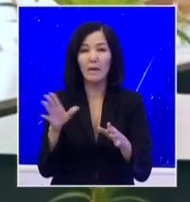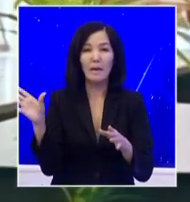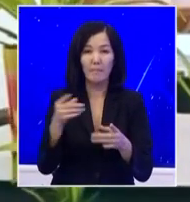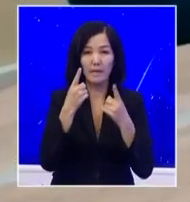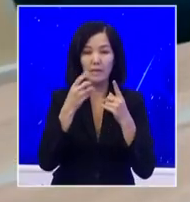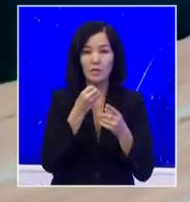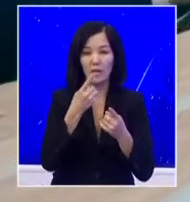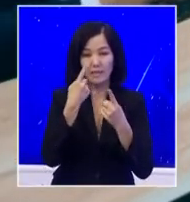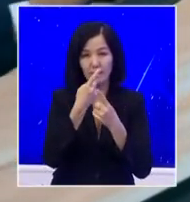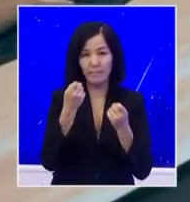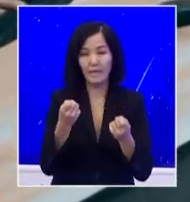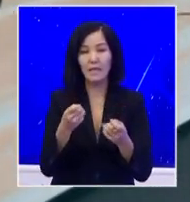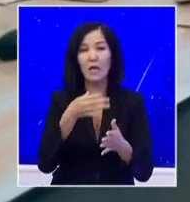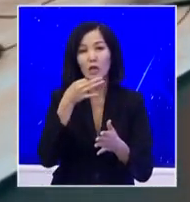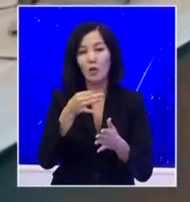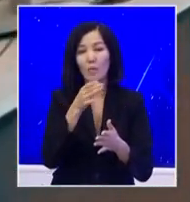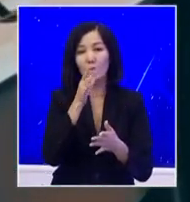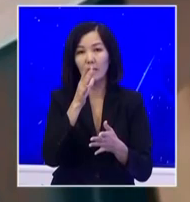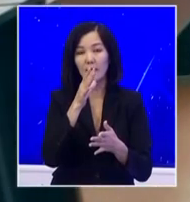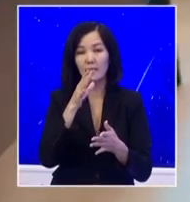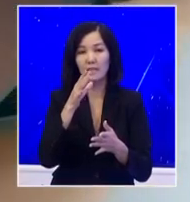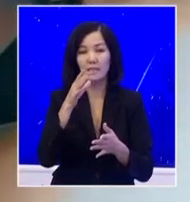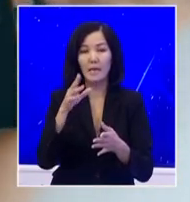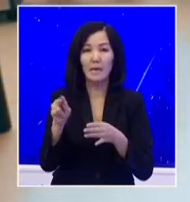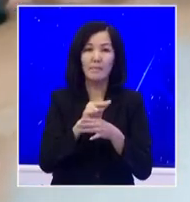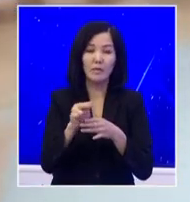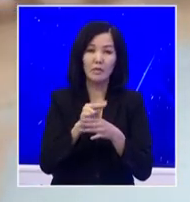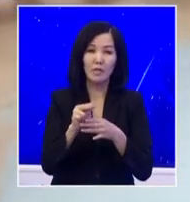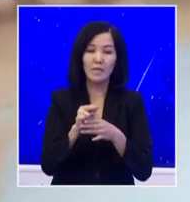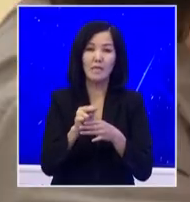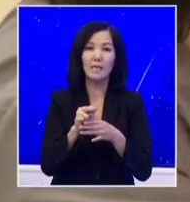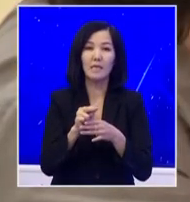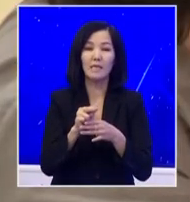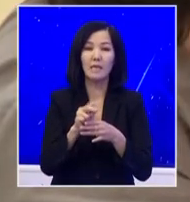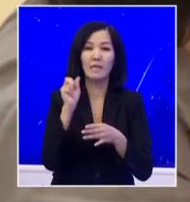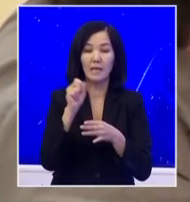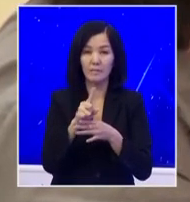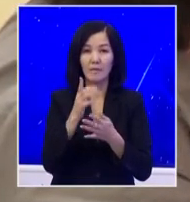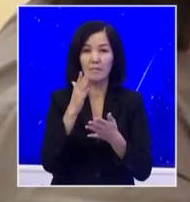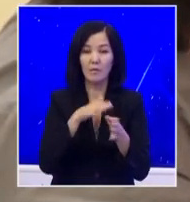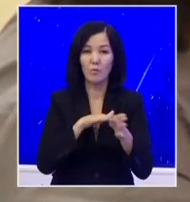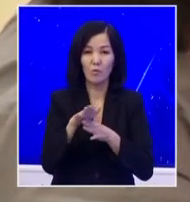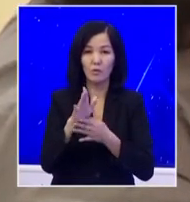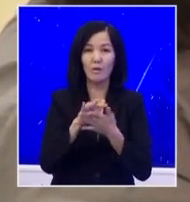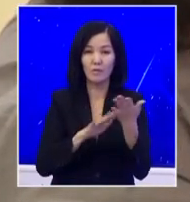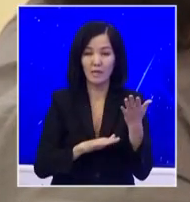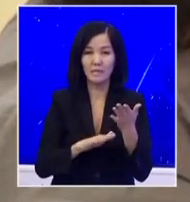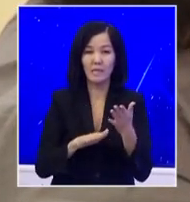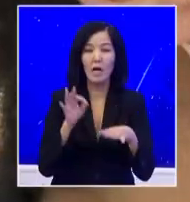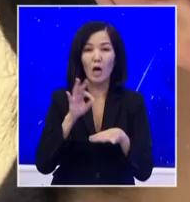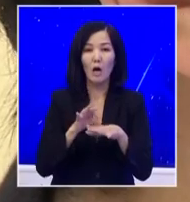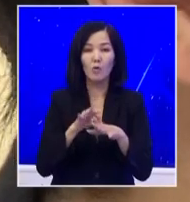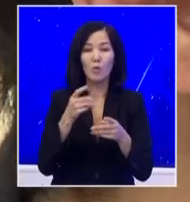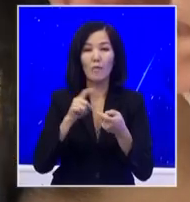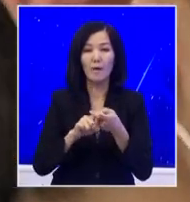біледі. Сонымен қатар жауапты кезеңде бейне инженерлерге де артылған жауапкершілік зор болғанын айта кетейік. Індетке қатысты